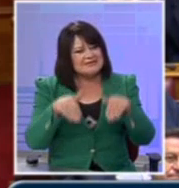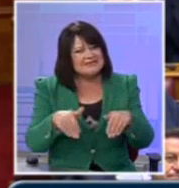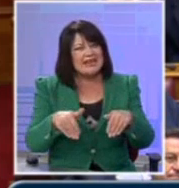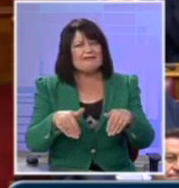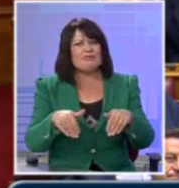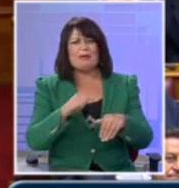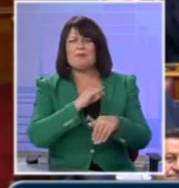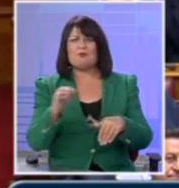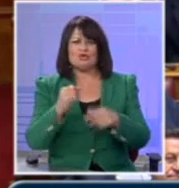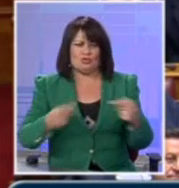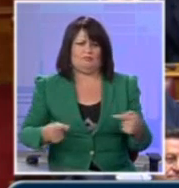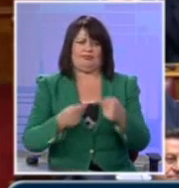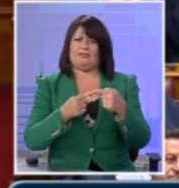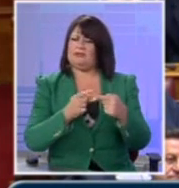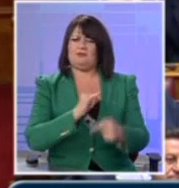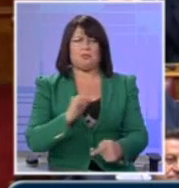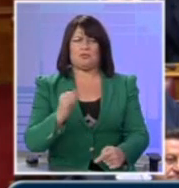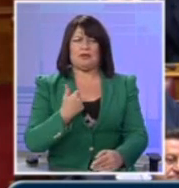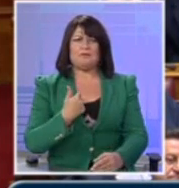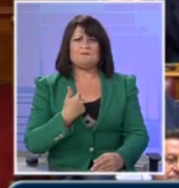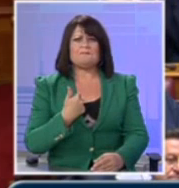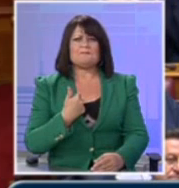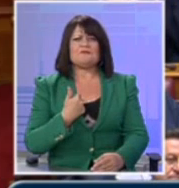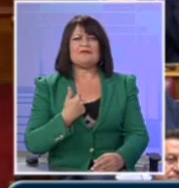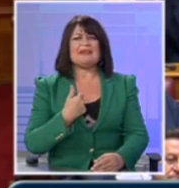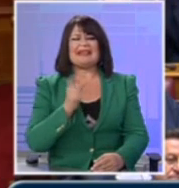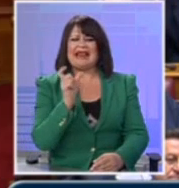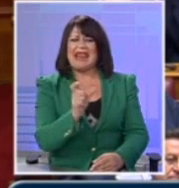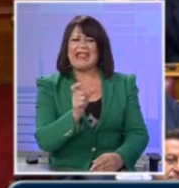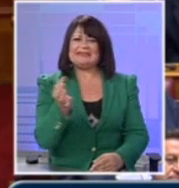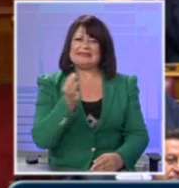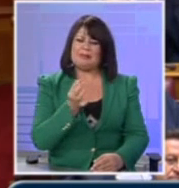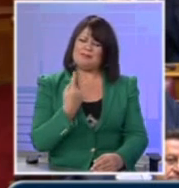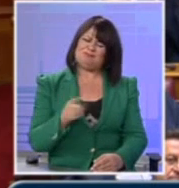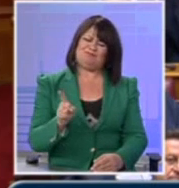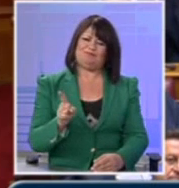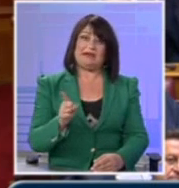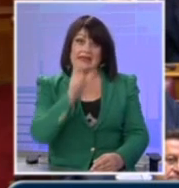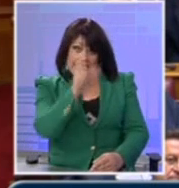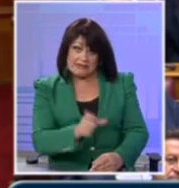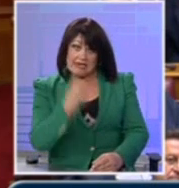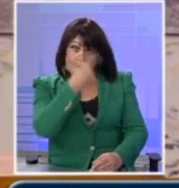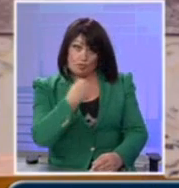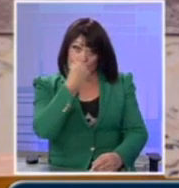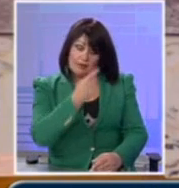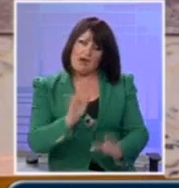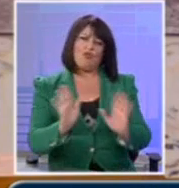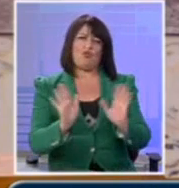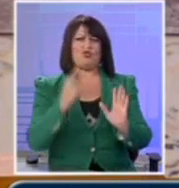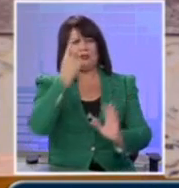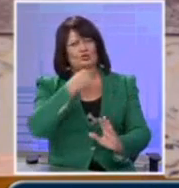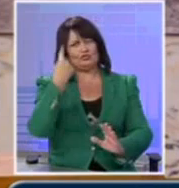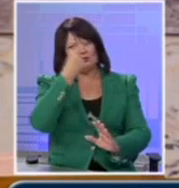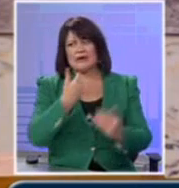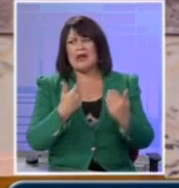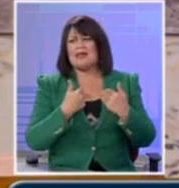ποτέ δεν έχουμε πολλωθεί μαζί της, χρησιμοποίησε μια έκφραση ακραία. Για σας προσωπικά. Όχι προσωπικά, για το